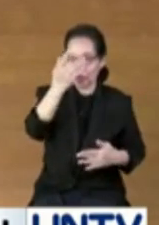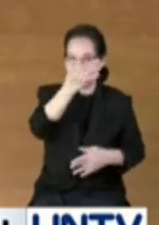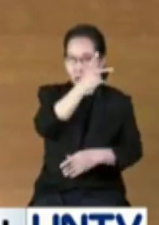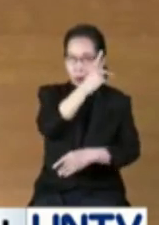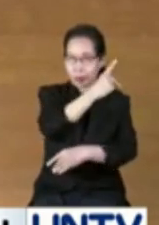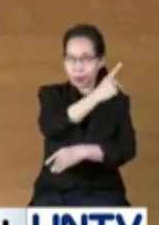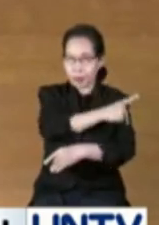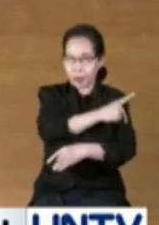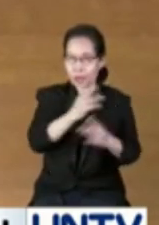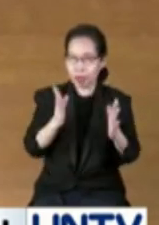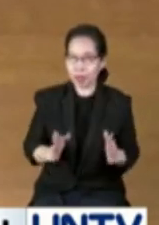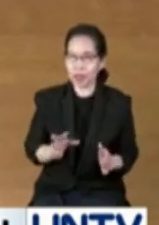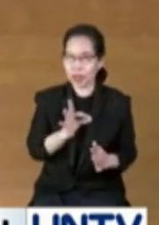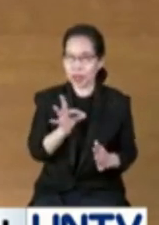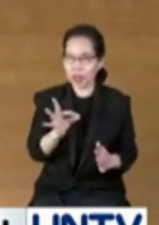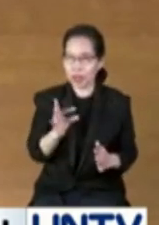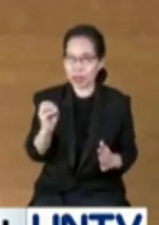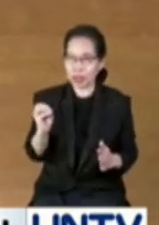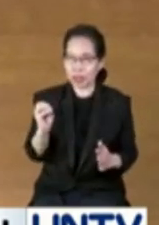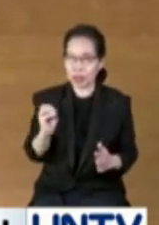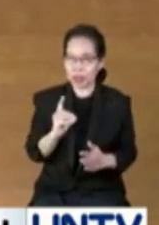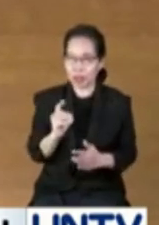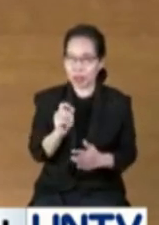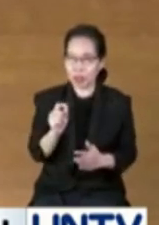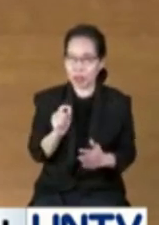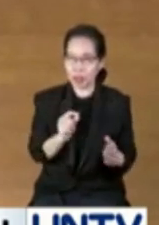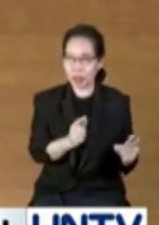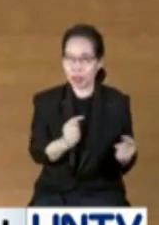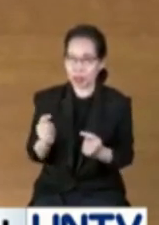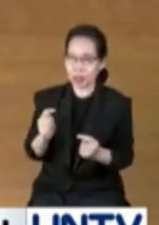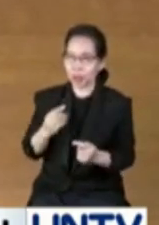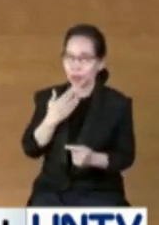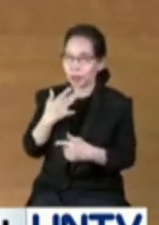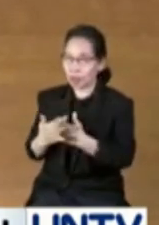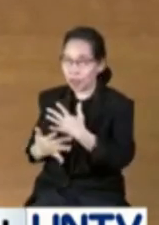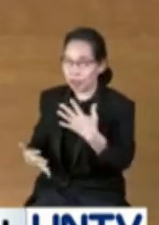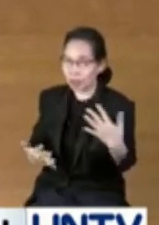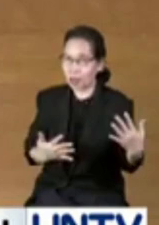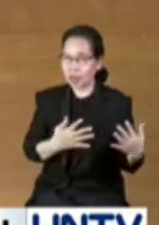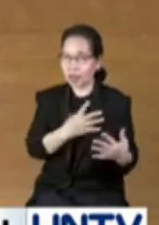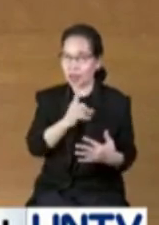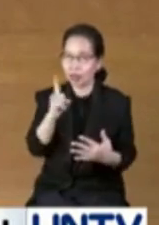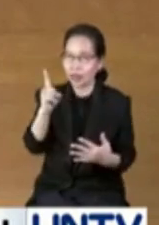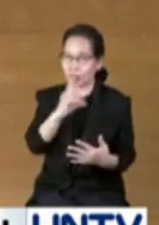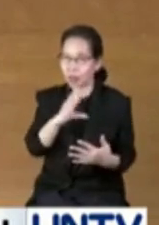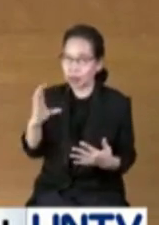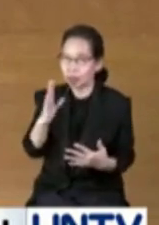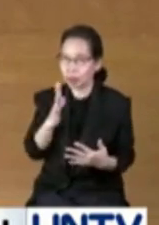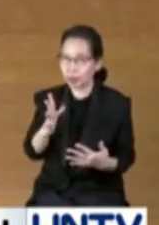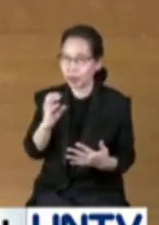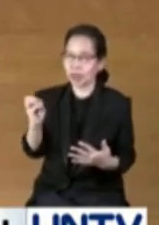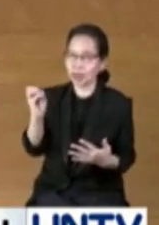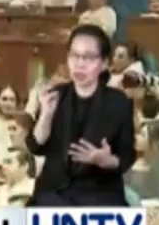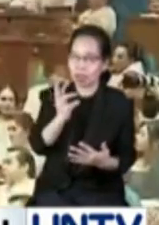90 libreng dialysis session ay inakyat na natin sa 156.